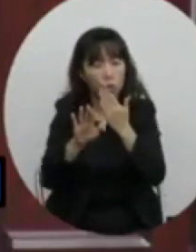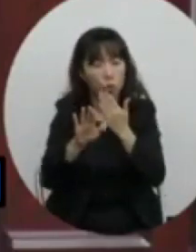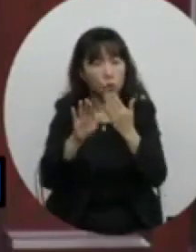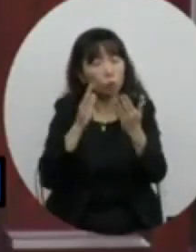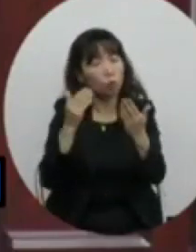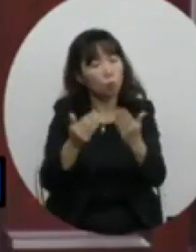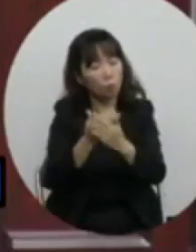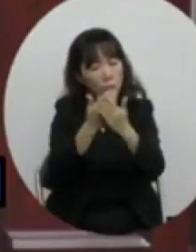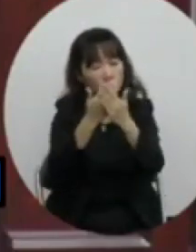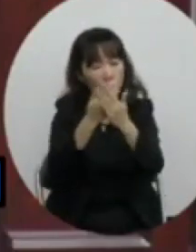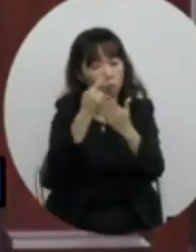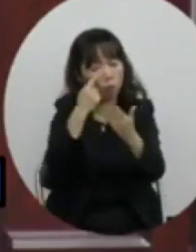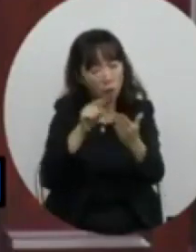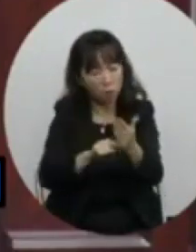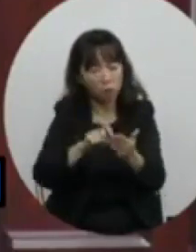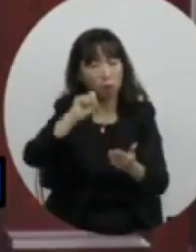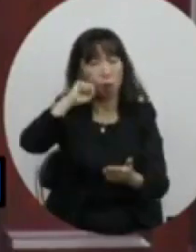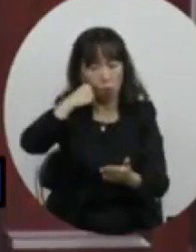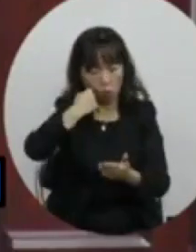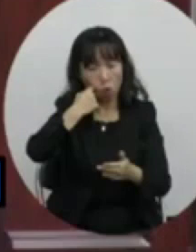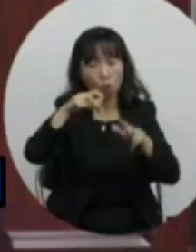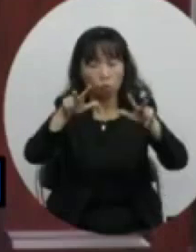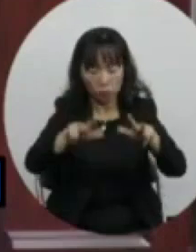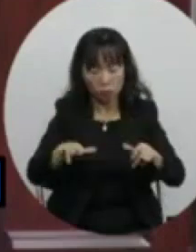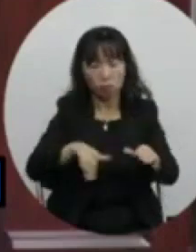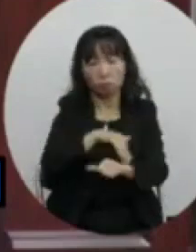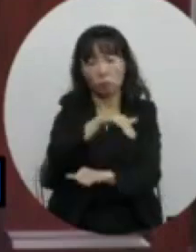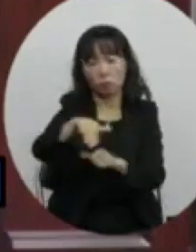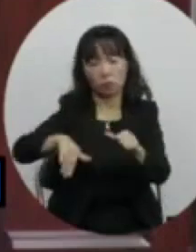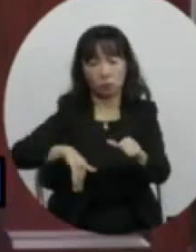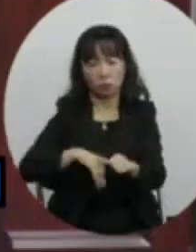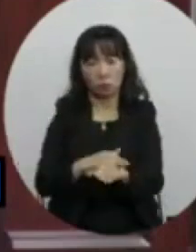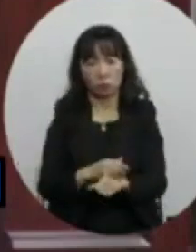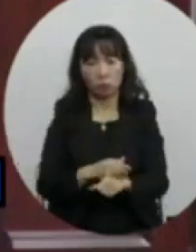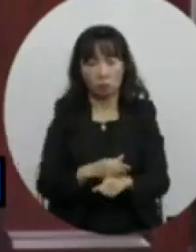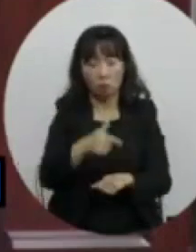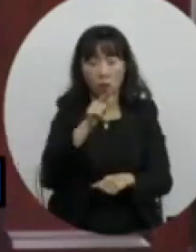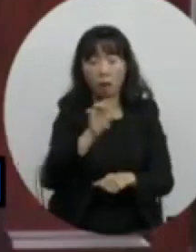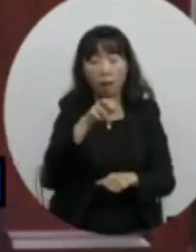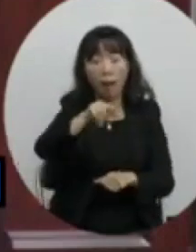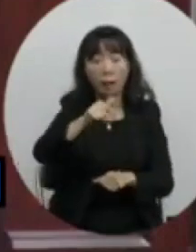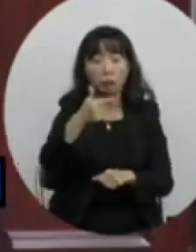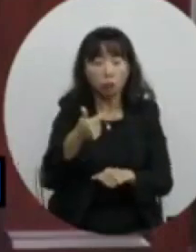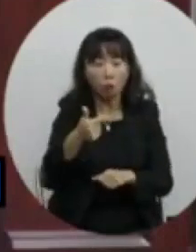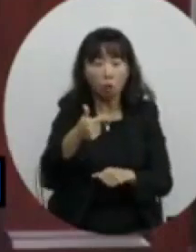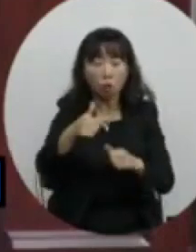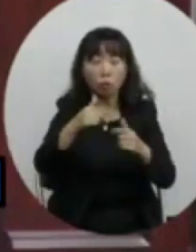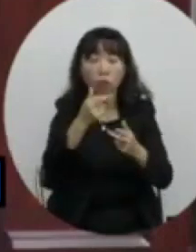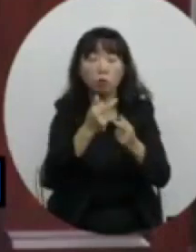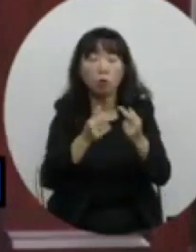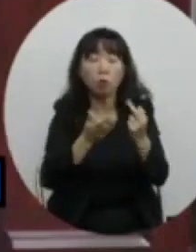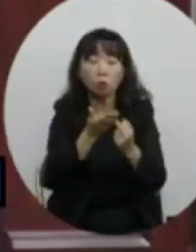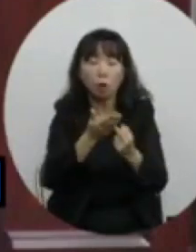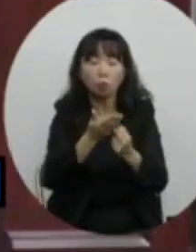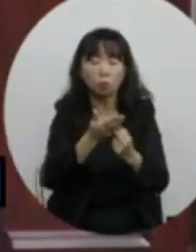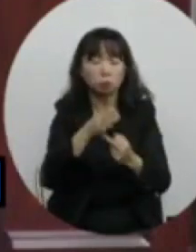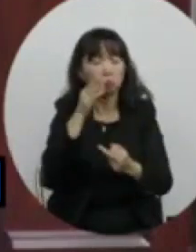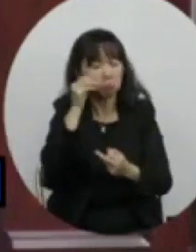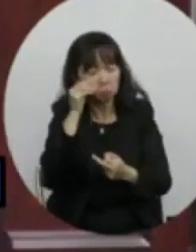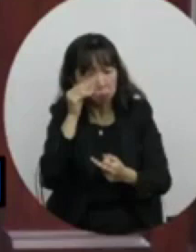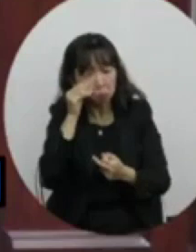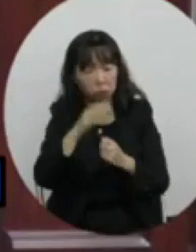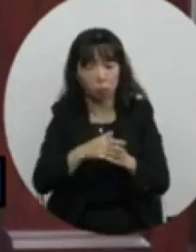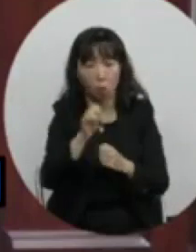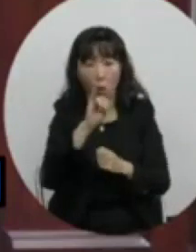발전을 발견하기 어려운 것이 여주의 현실입니다. 강천섬은 아직도 논란 속에 거의 방치된 느낌이고 입포부